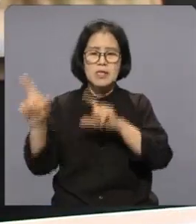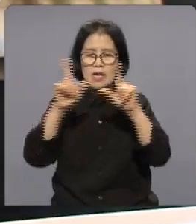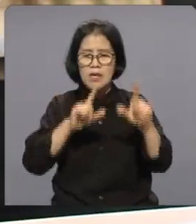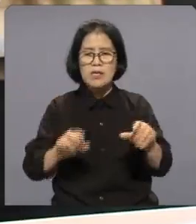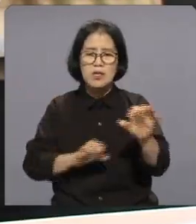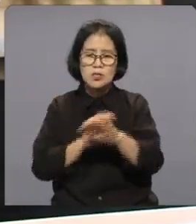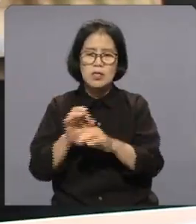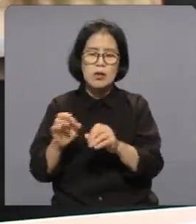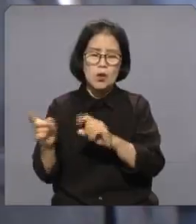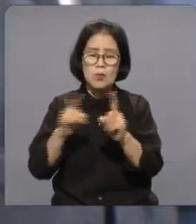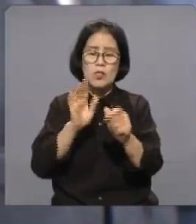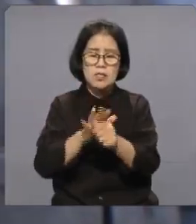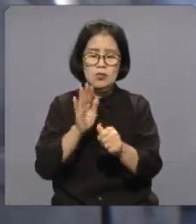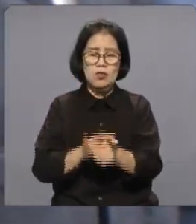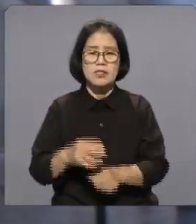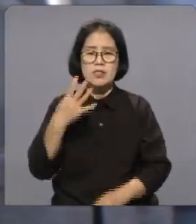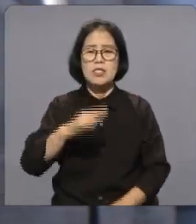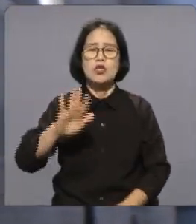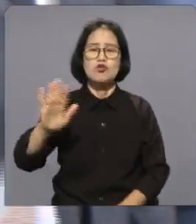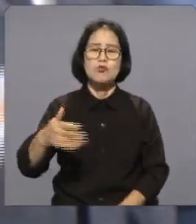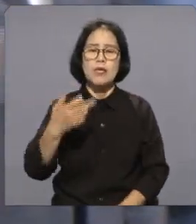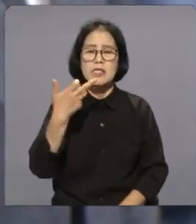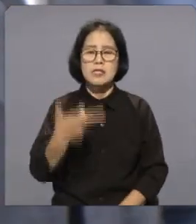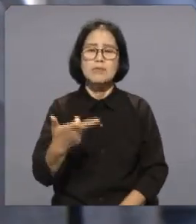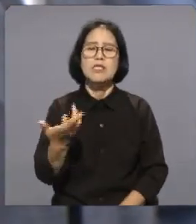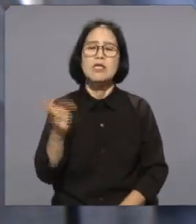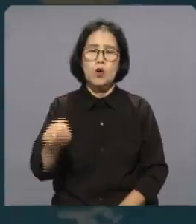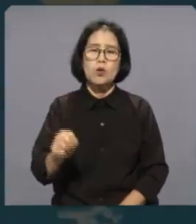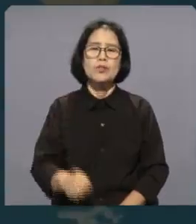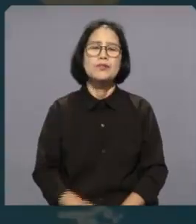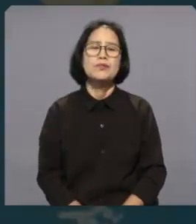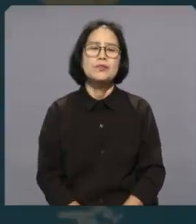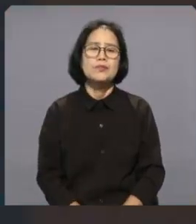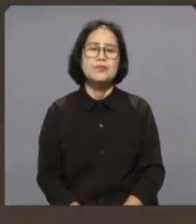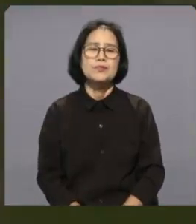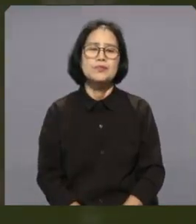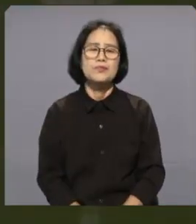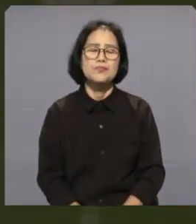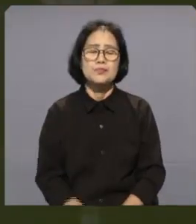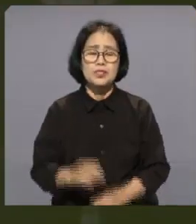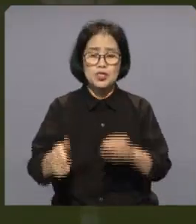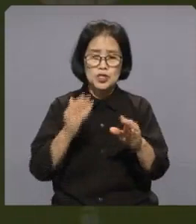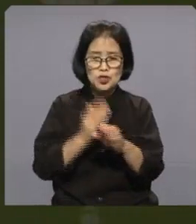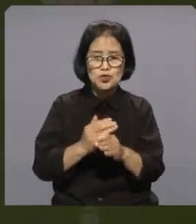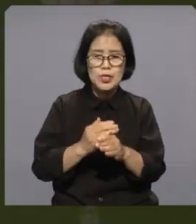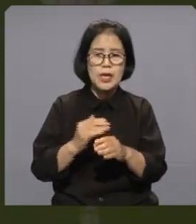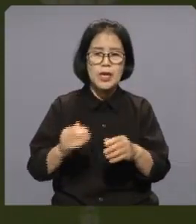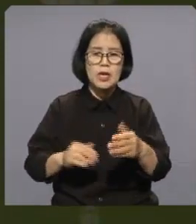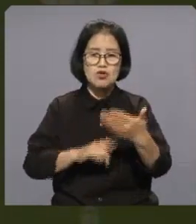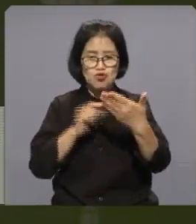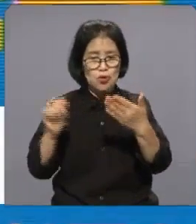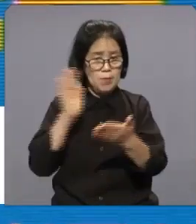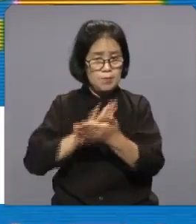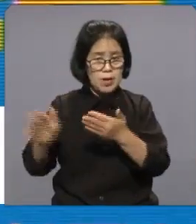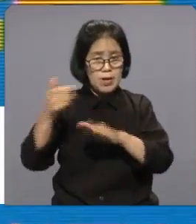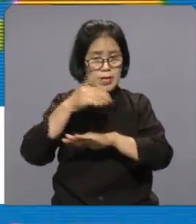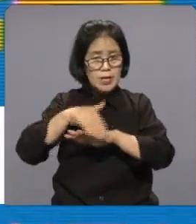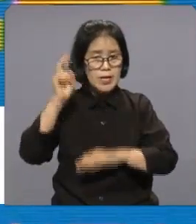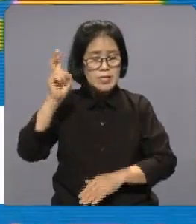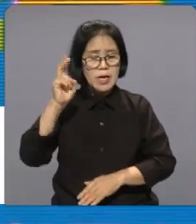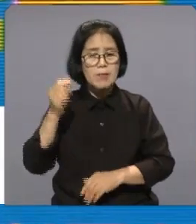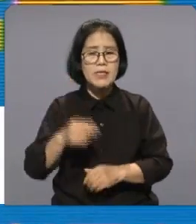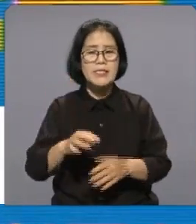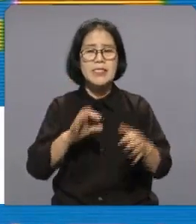회복 지원으로 4,917억 원이 편성됐습니다. 이 가운데 다음 달 소진이 예상되는